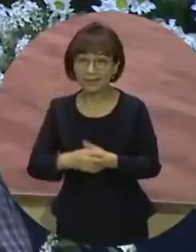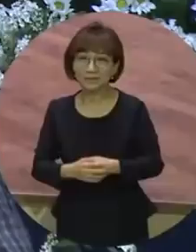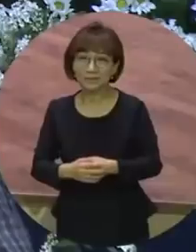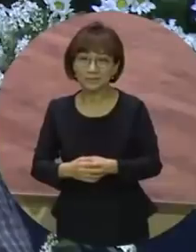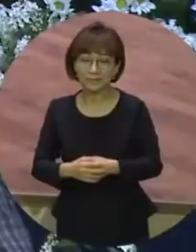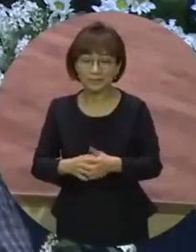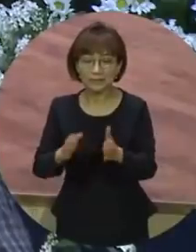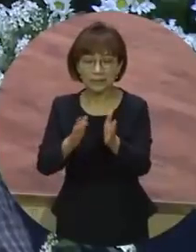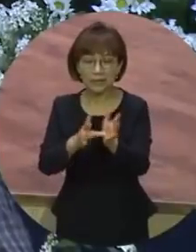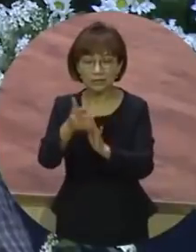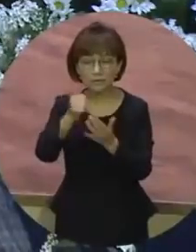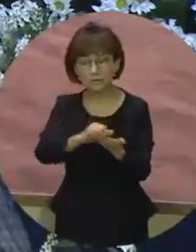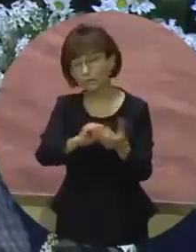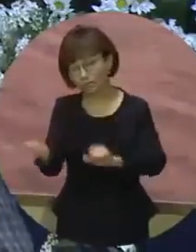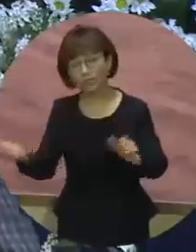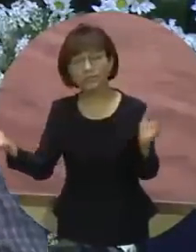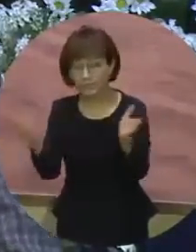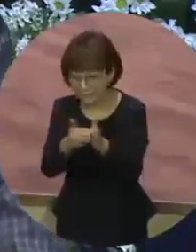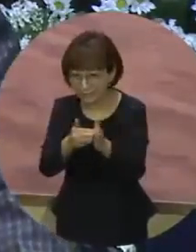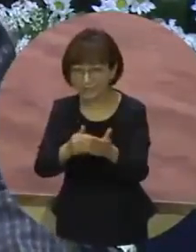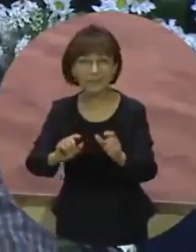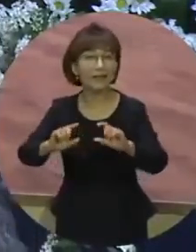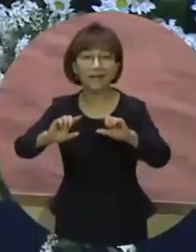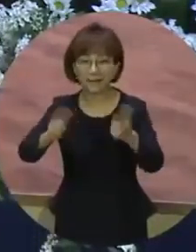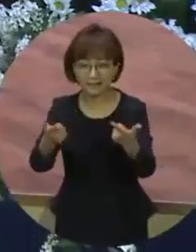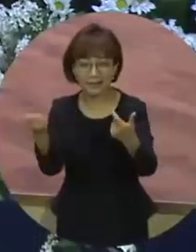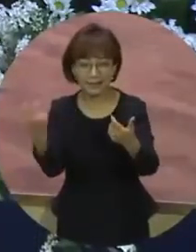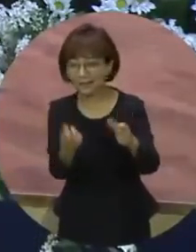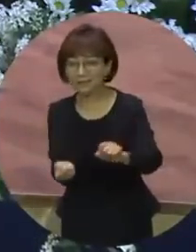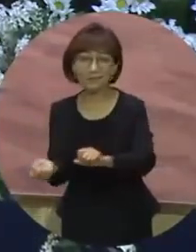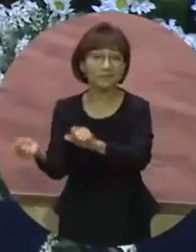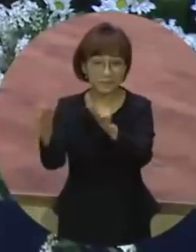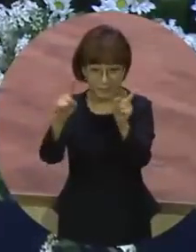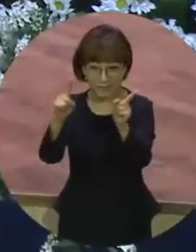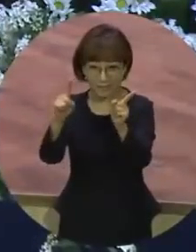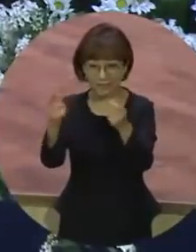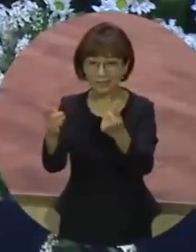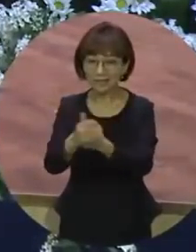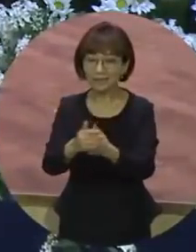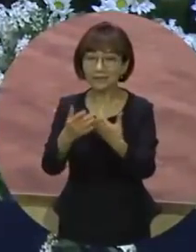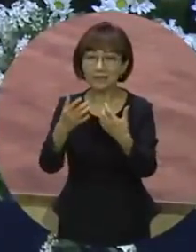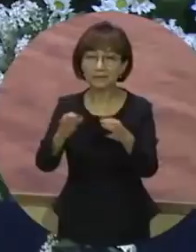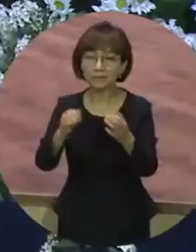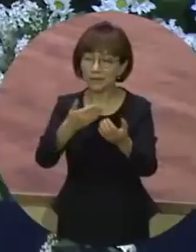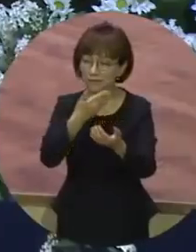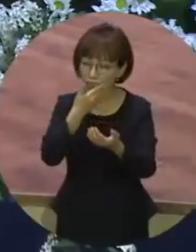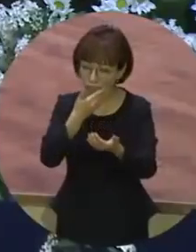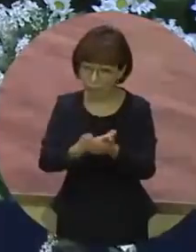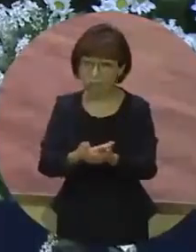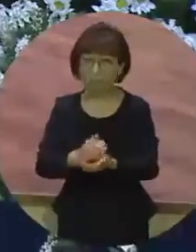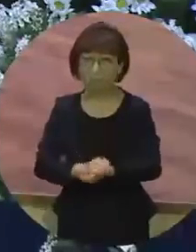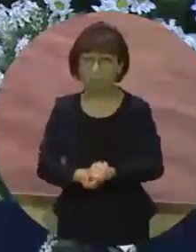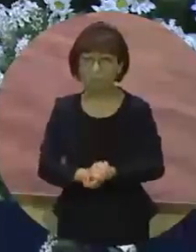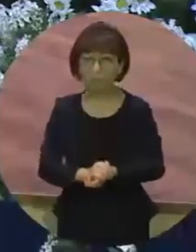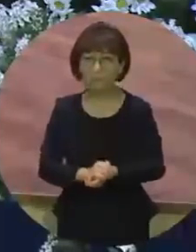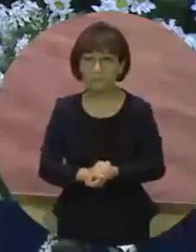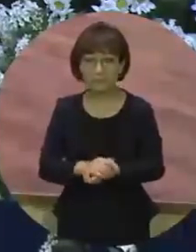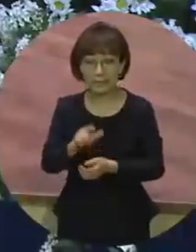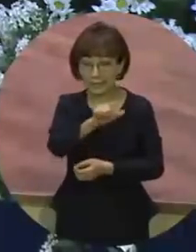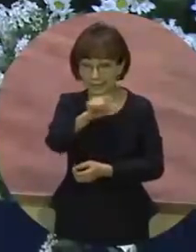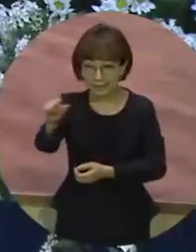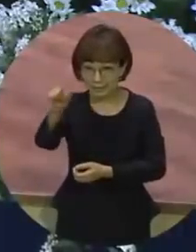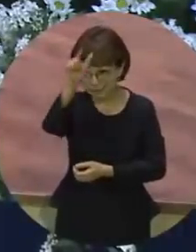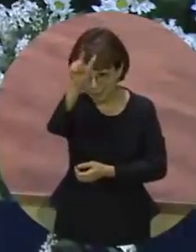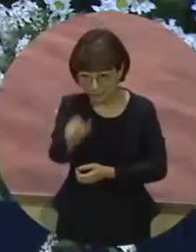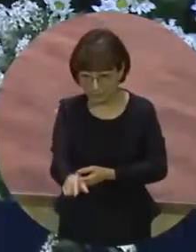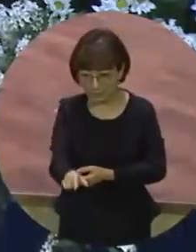때문이에요. 부활. 그런데 부활했기 때문에 복음은 예수 그리스도의 십자가 대속과 이 부활을 항상 함께 갑니다.